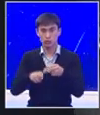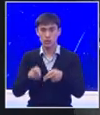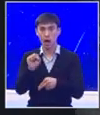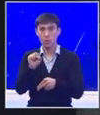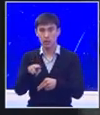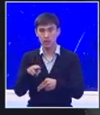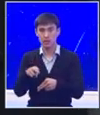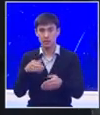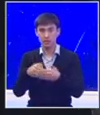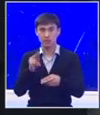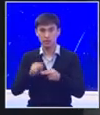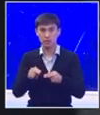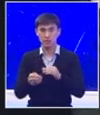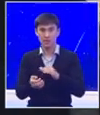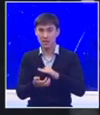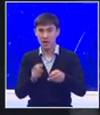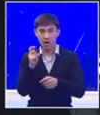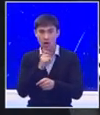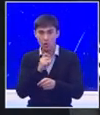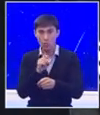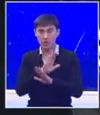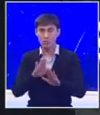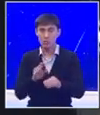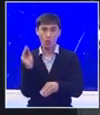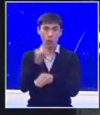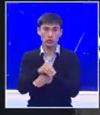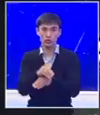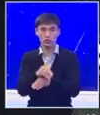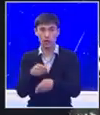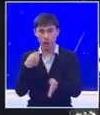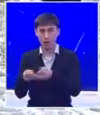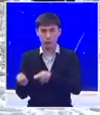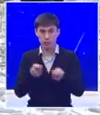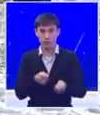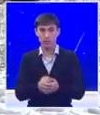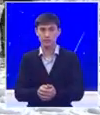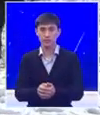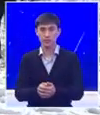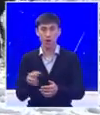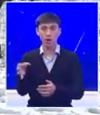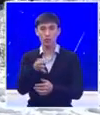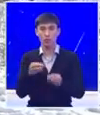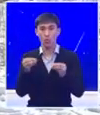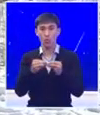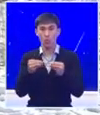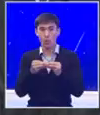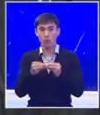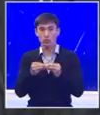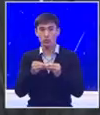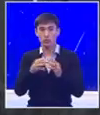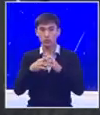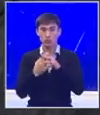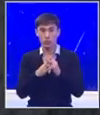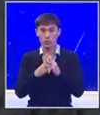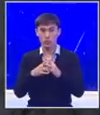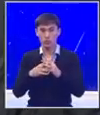Апрельге дейін жетсе сен экономит етпей қосыңдарынан. И топливо давай алғызып беріңдер. Аудандағы Оңжас ауылы тұрғындарының өзекті